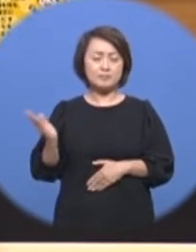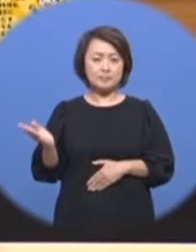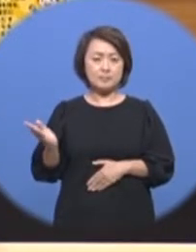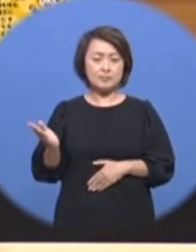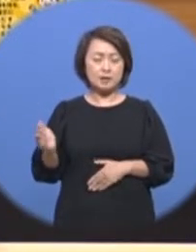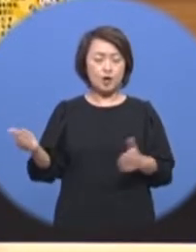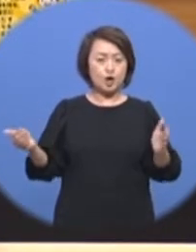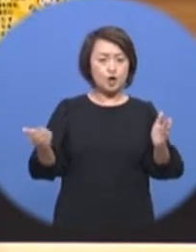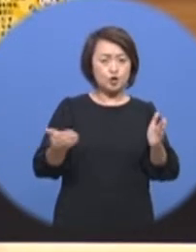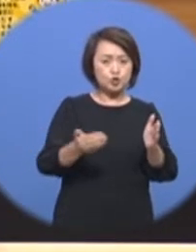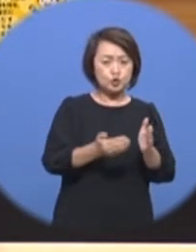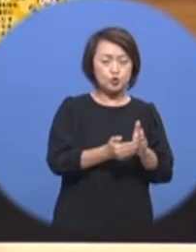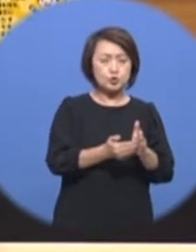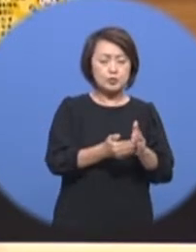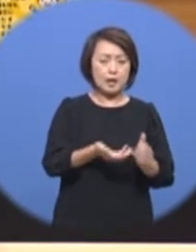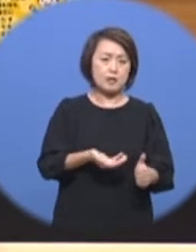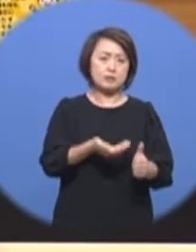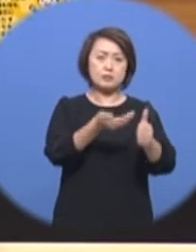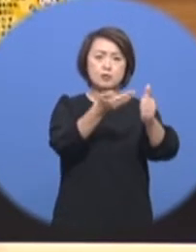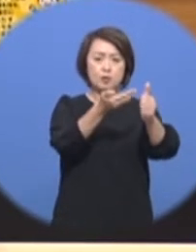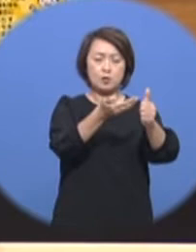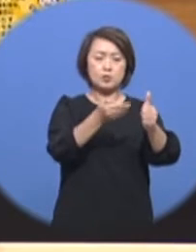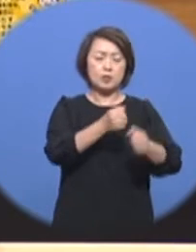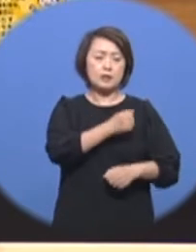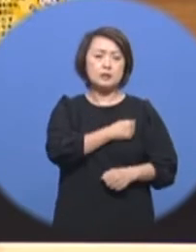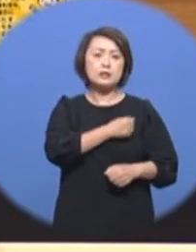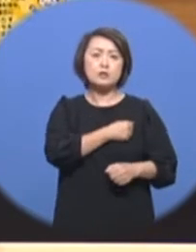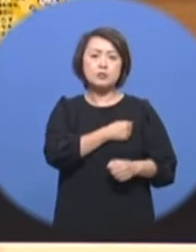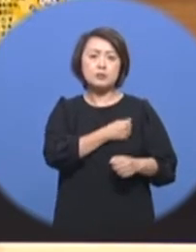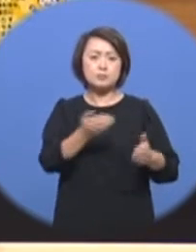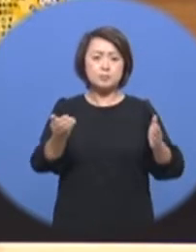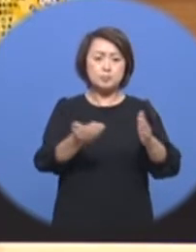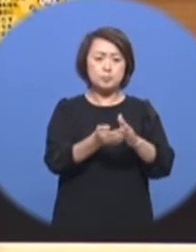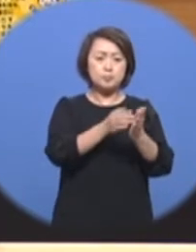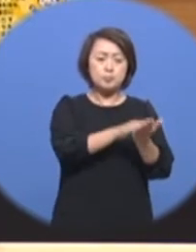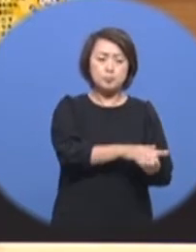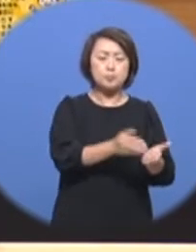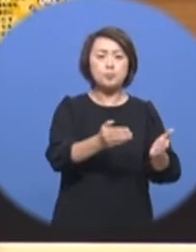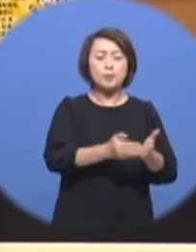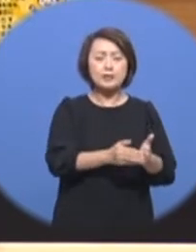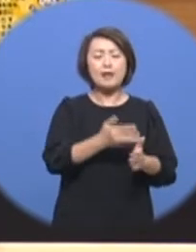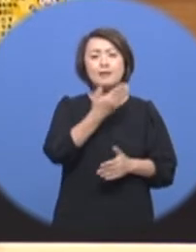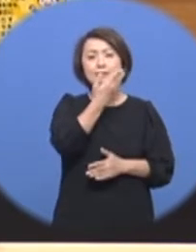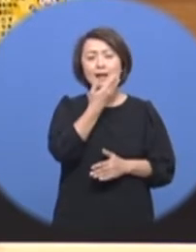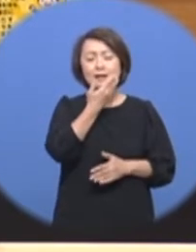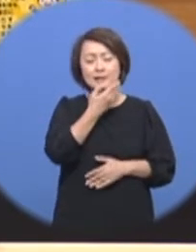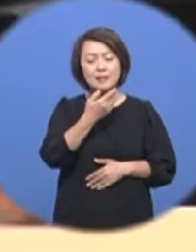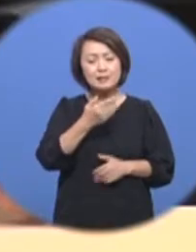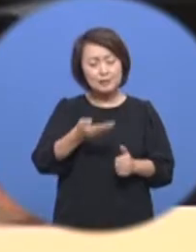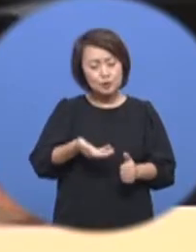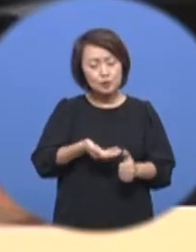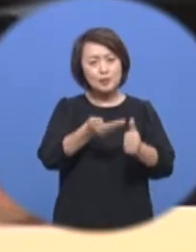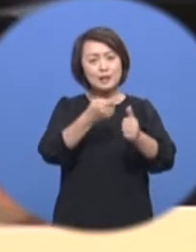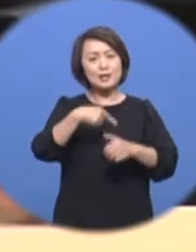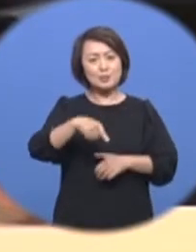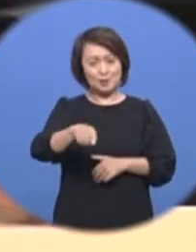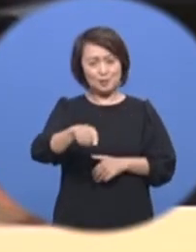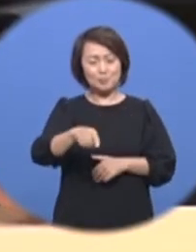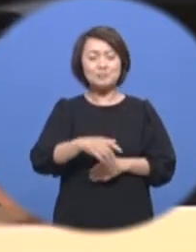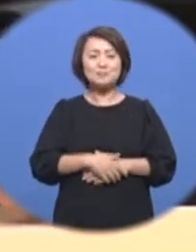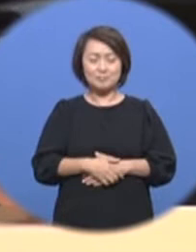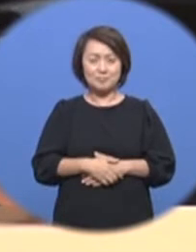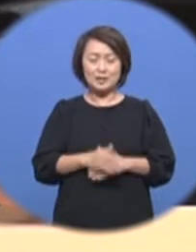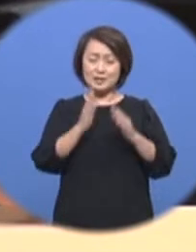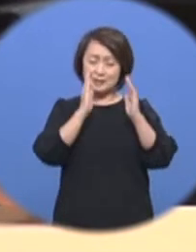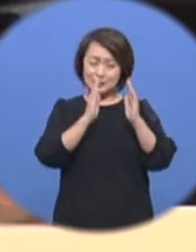終生使用です。これは命が尽きるまで大切に飼いましょうということです。最後まで